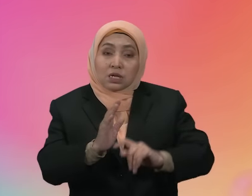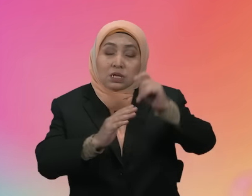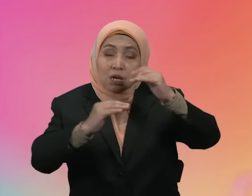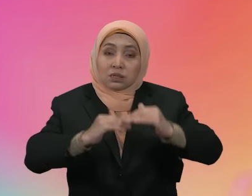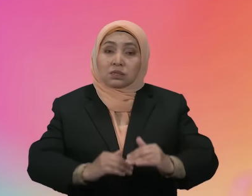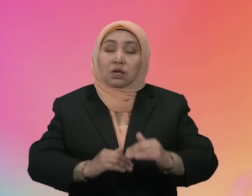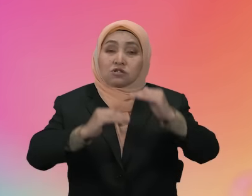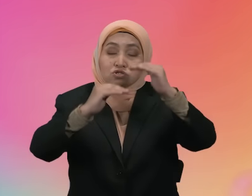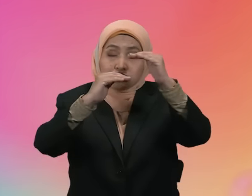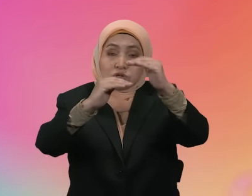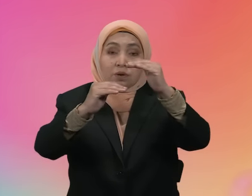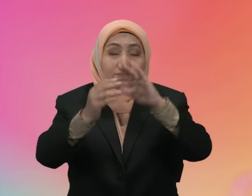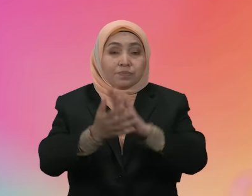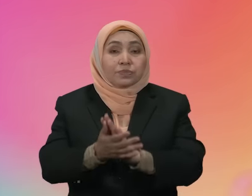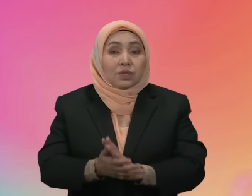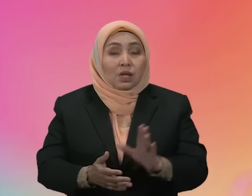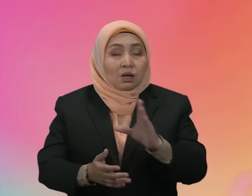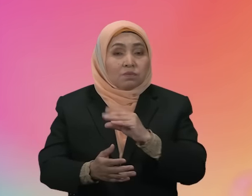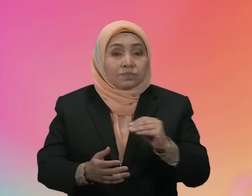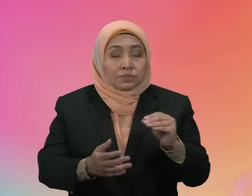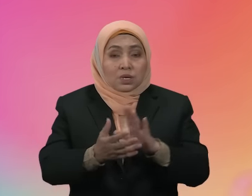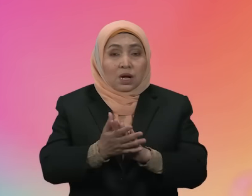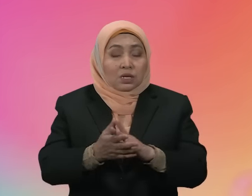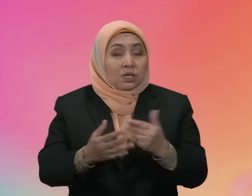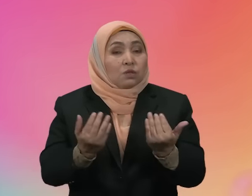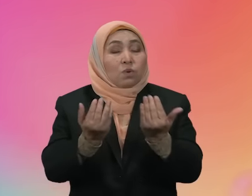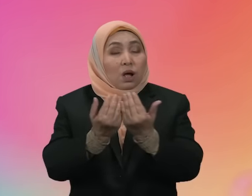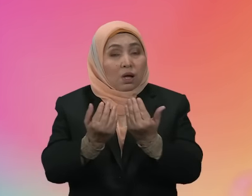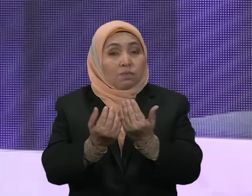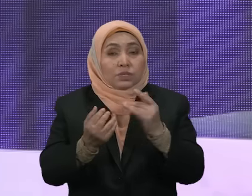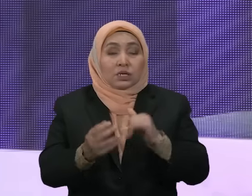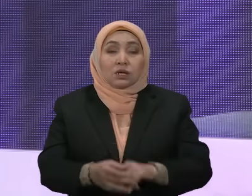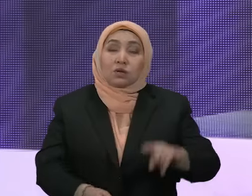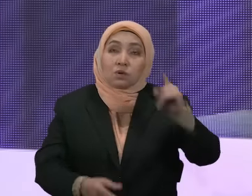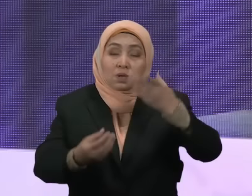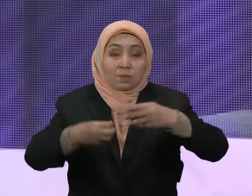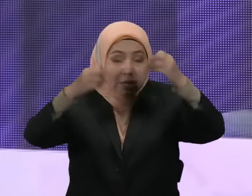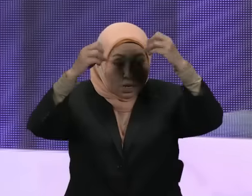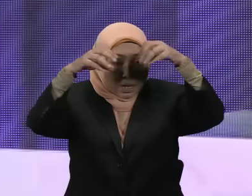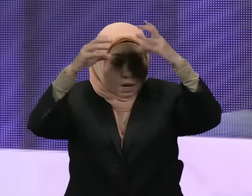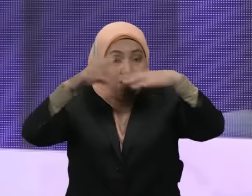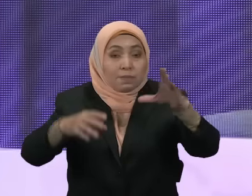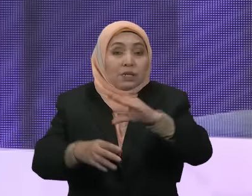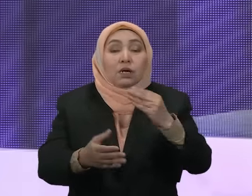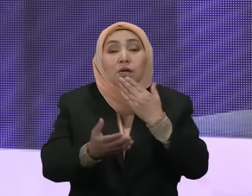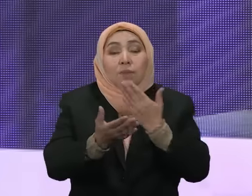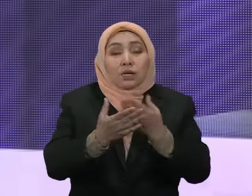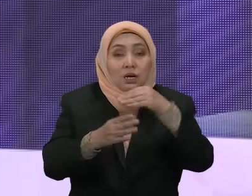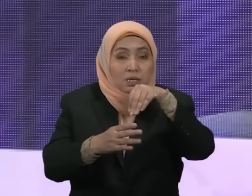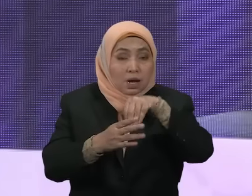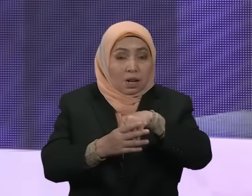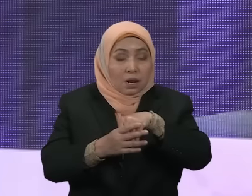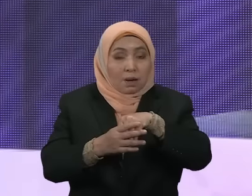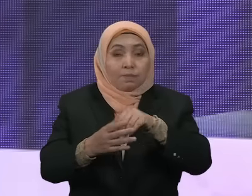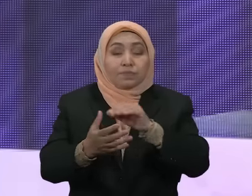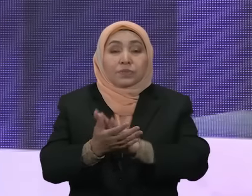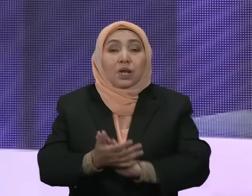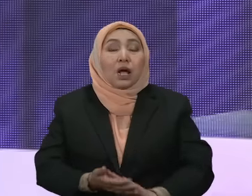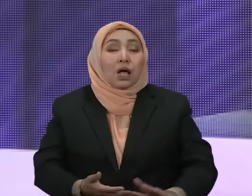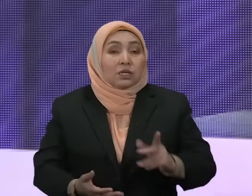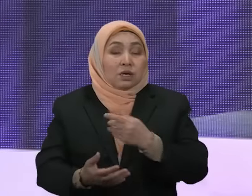mereka di sisi Allah SWT. Mari kita doa saatnya. Ya. Subhanaka la ilmalana illa ma'allamtana innaka antal alimul